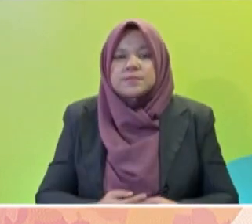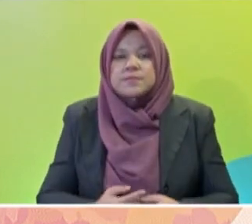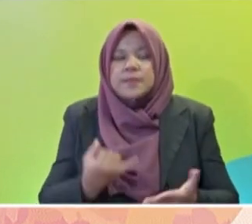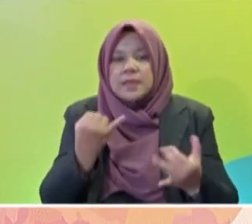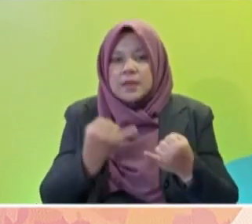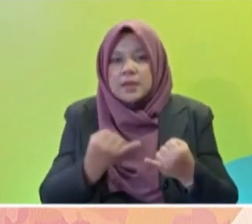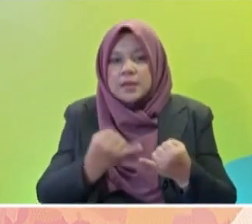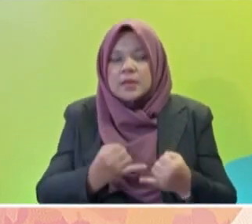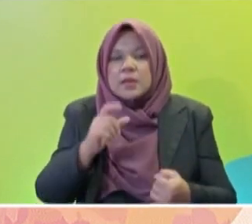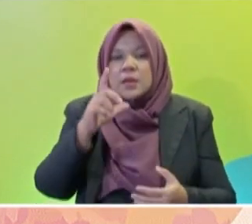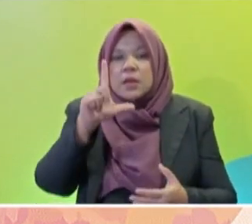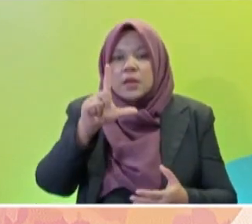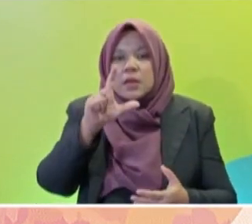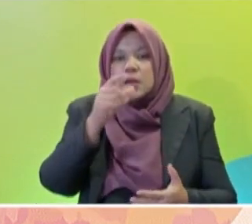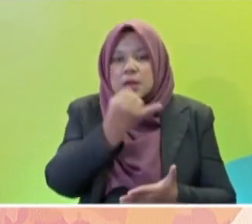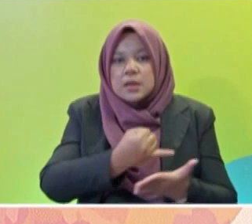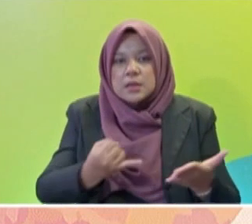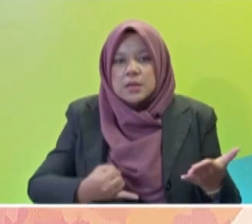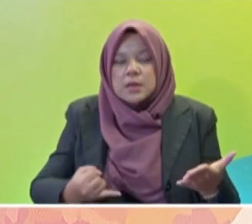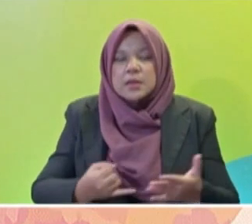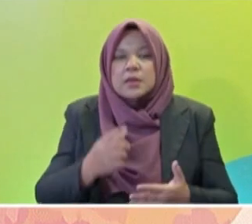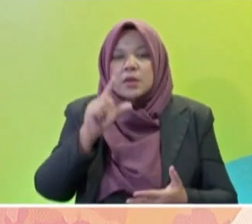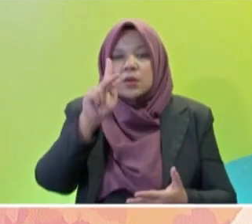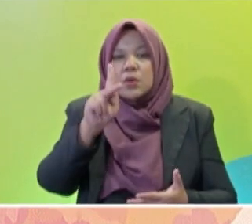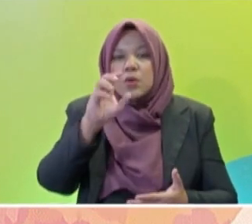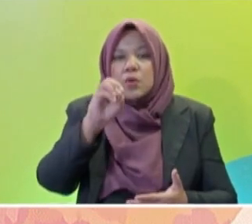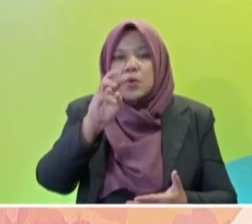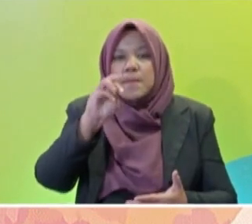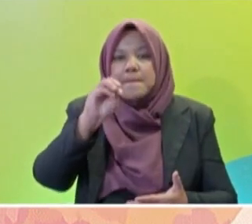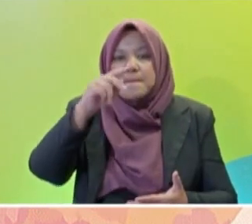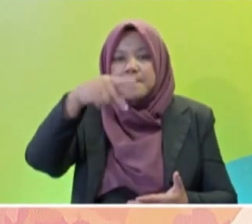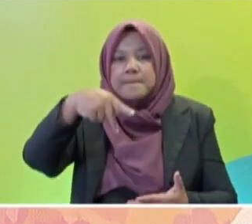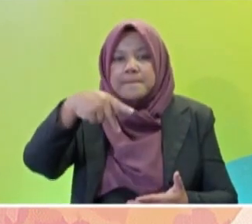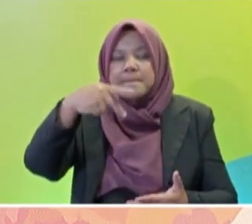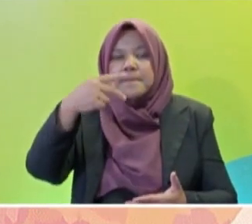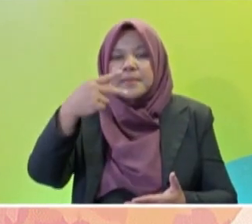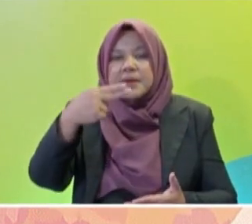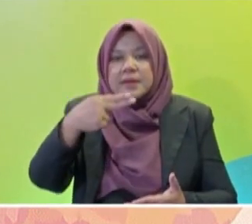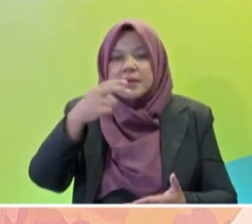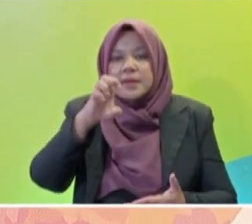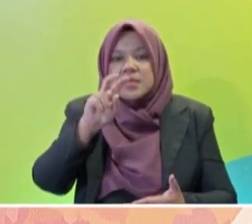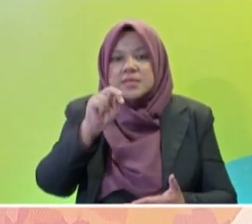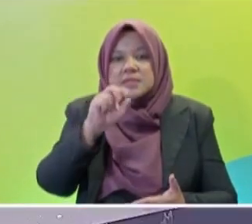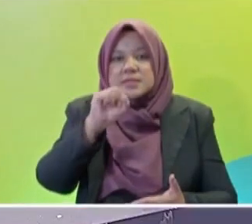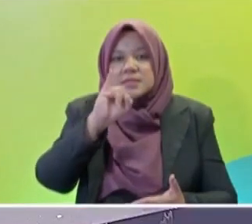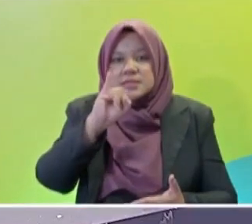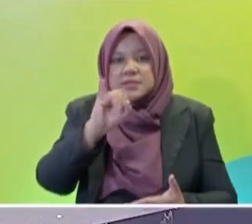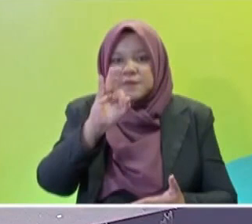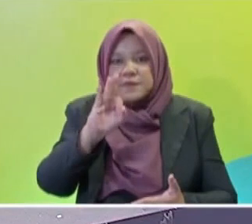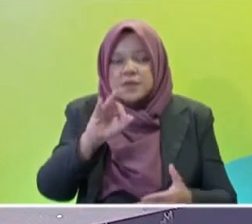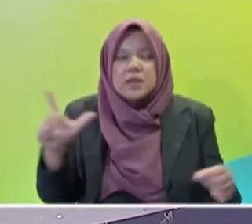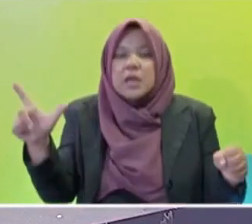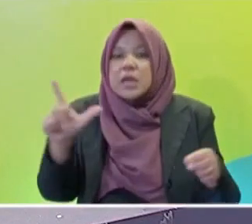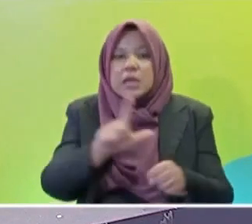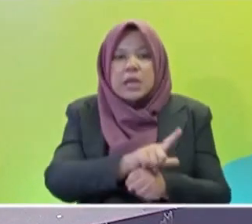yang terakhir yaitu adalah karena menyerupai hasil yang sebenarnya kita kehendaki dengan memasukkan eee 5 warna dan sebagainya lah oke yang lengkap